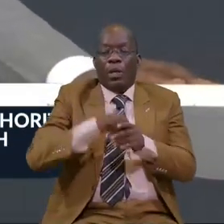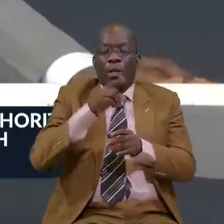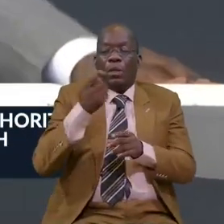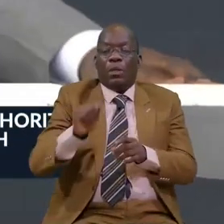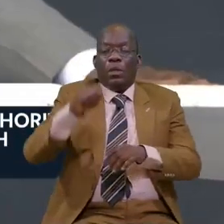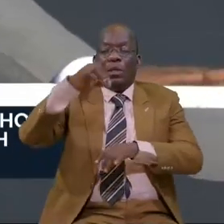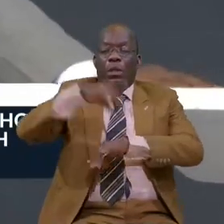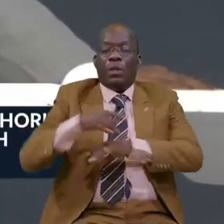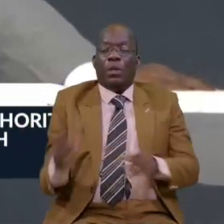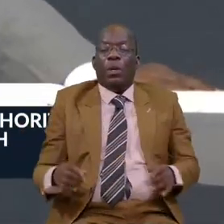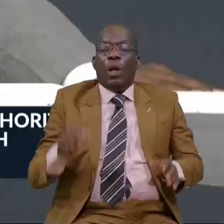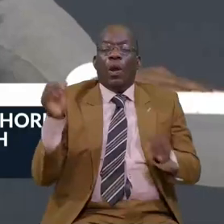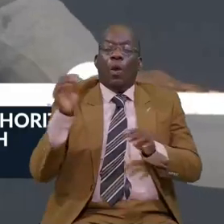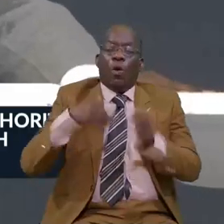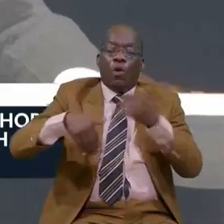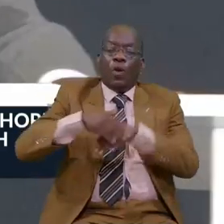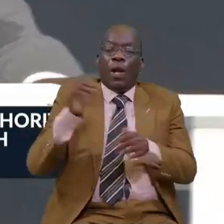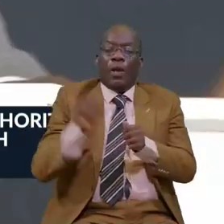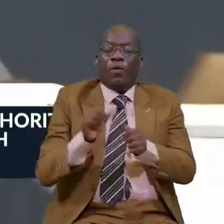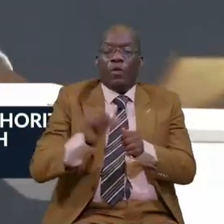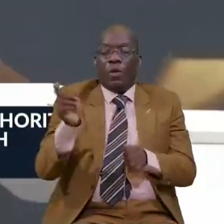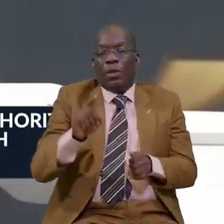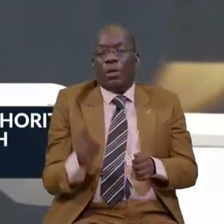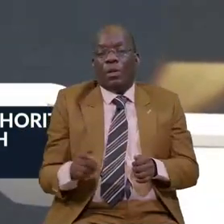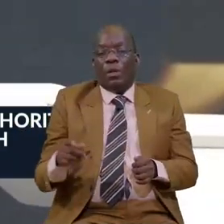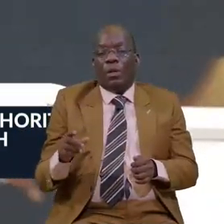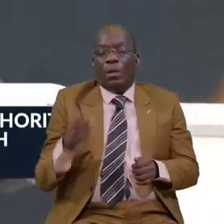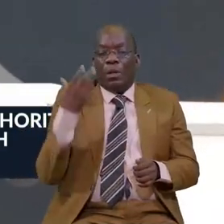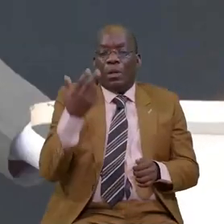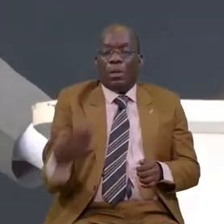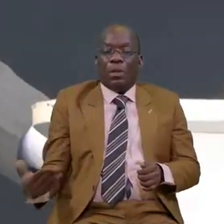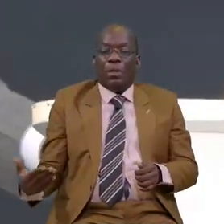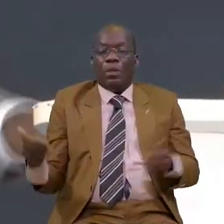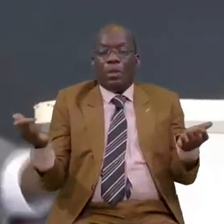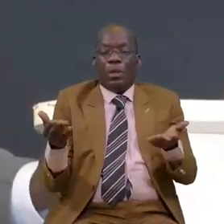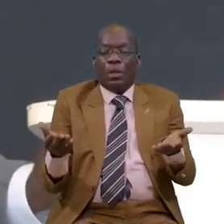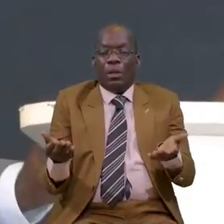sur toutes les extrémités de la terre.